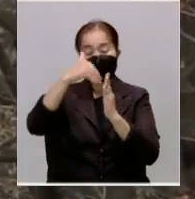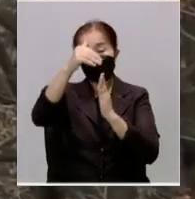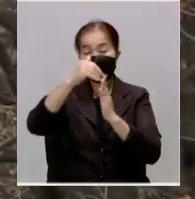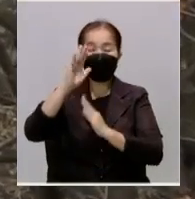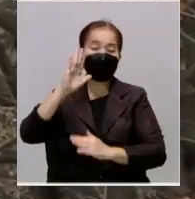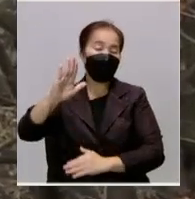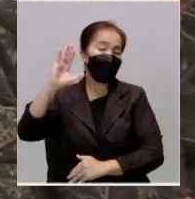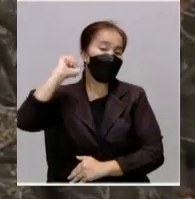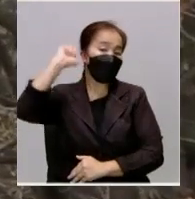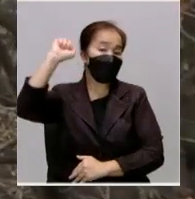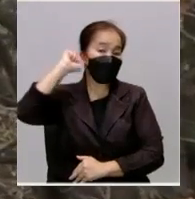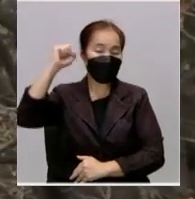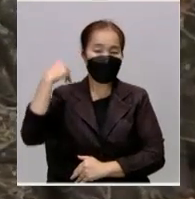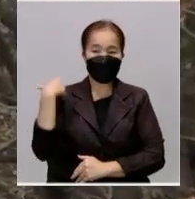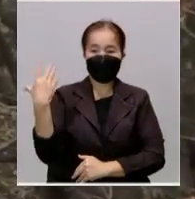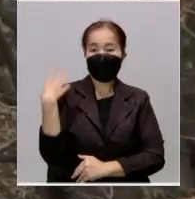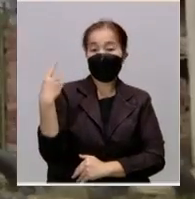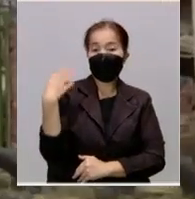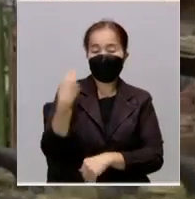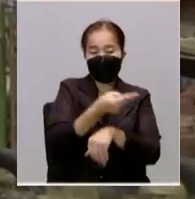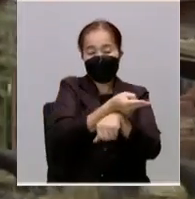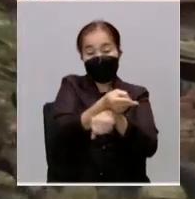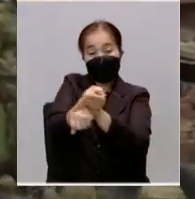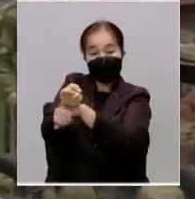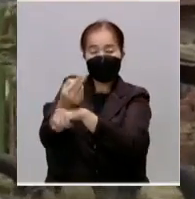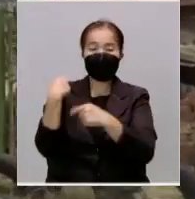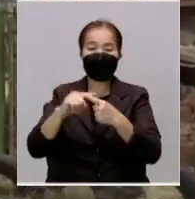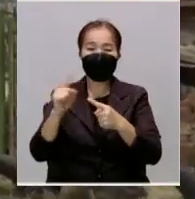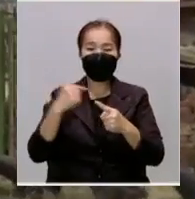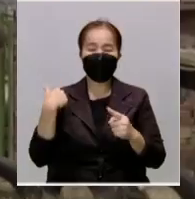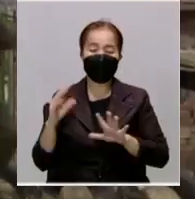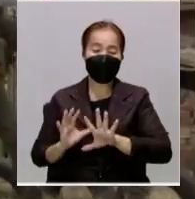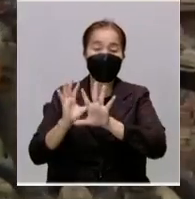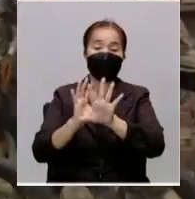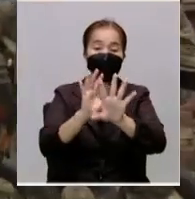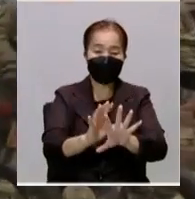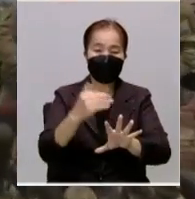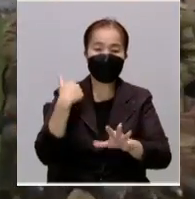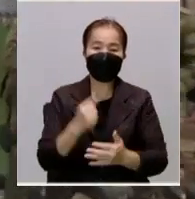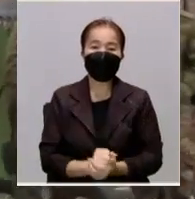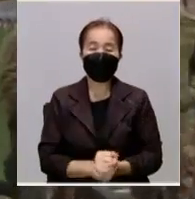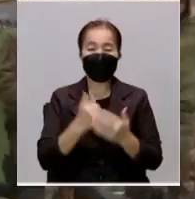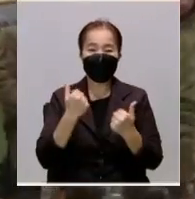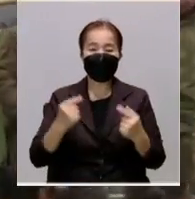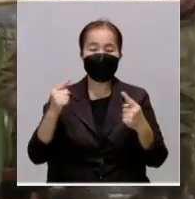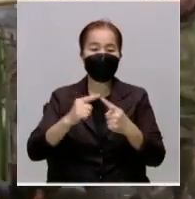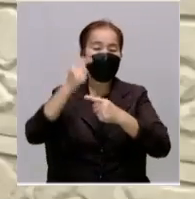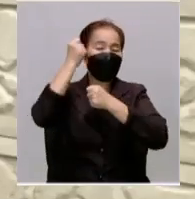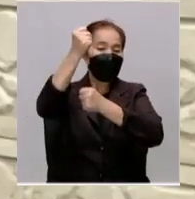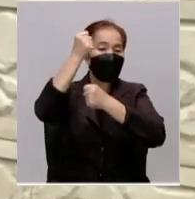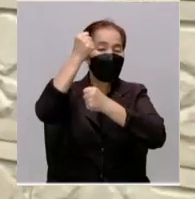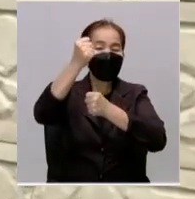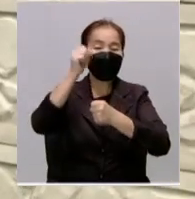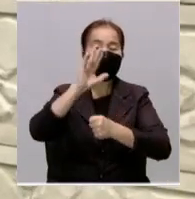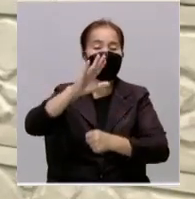เครนภาพถ่ายดาวเทียมล่าสุดเมื่อวานนี้ก็จะเห็นภาพเพลิงกำลังลุกไหม้คลังสินค้าแห่งหนึ่งหลังจากเกิดการสู้รบอย่างดุเดือดระหว่าง